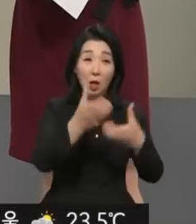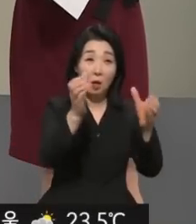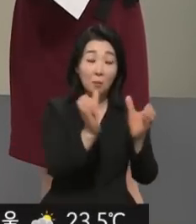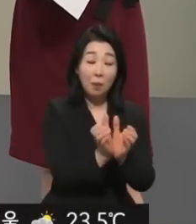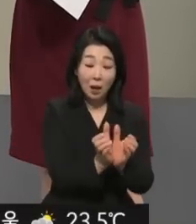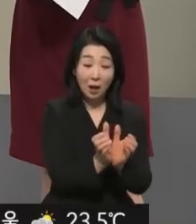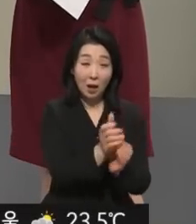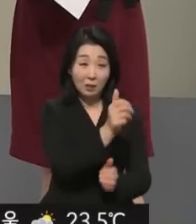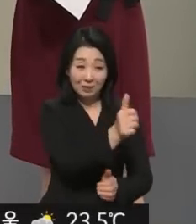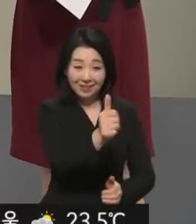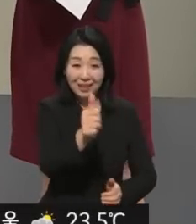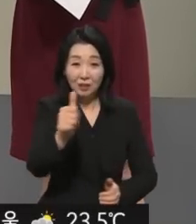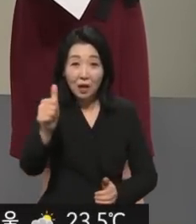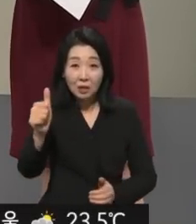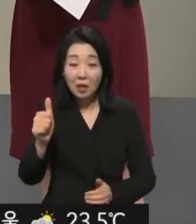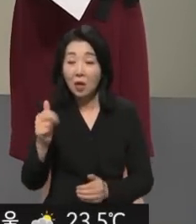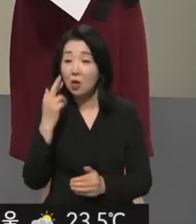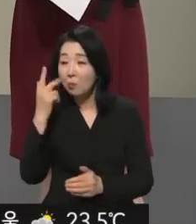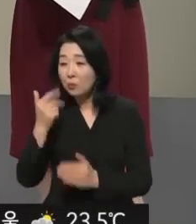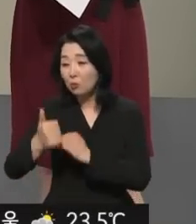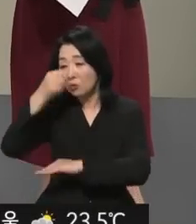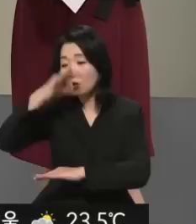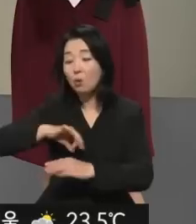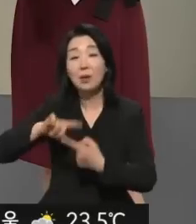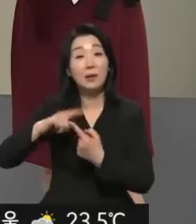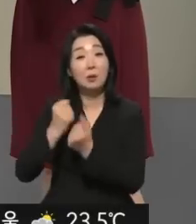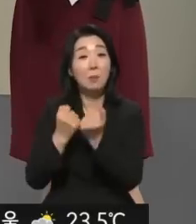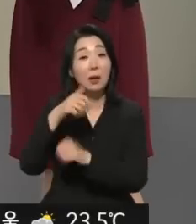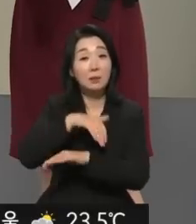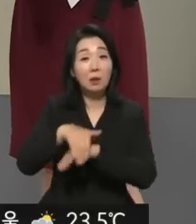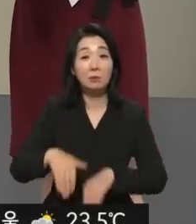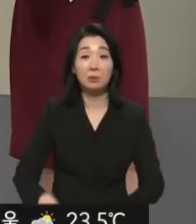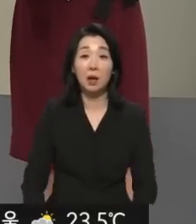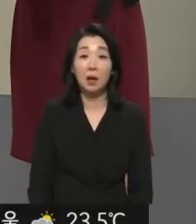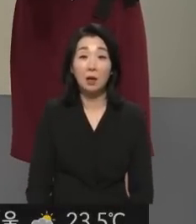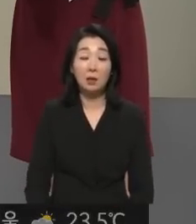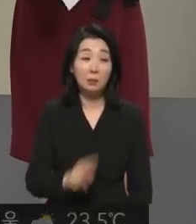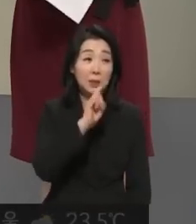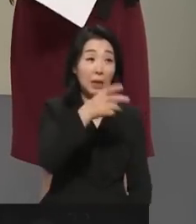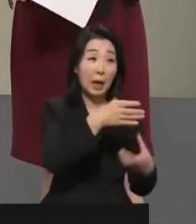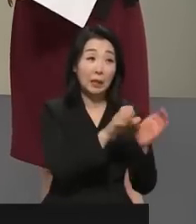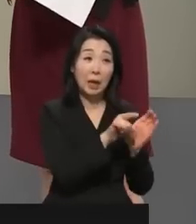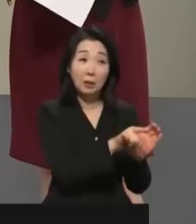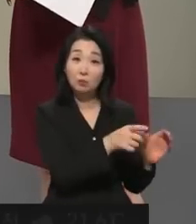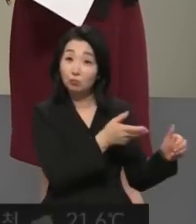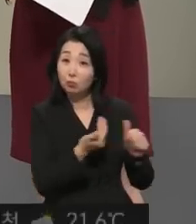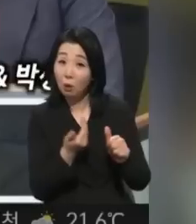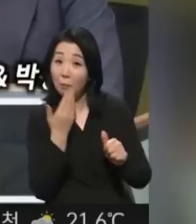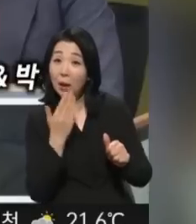성과를 설명하는 자리도 마련할 거라고 하는데요. 그렇다면 여기서 드는 의문, 야당은? 입니다.